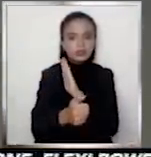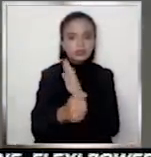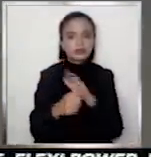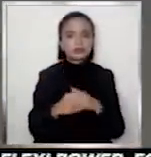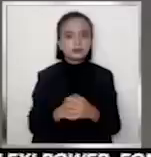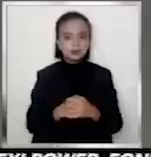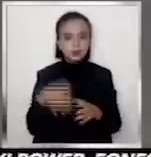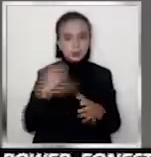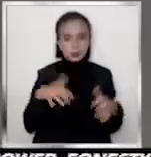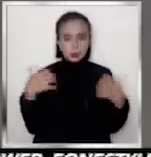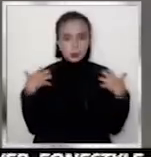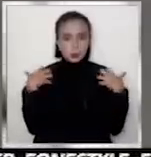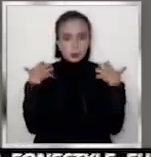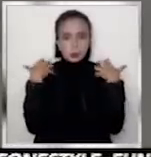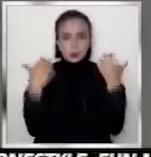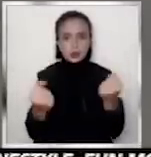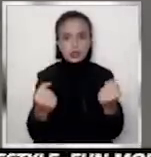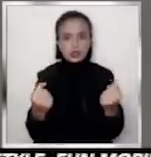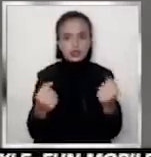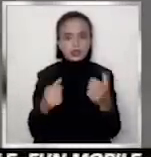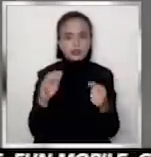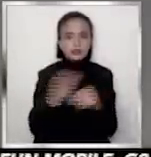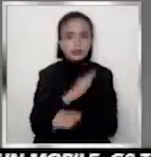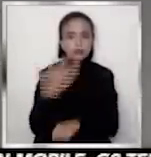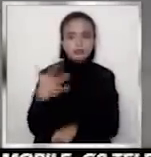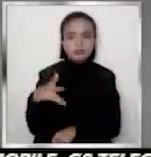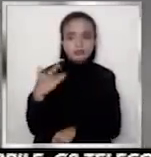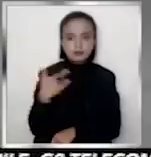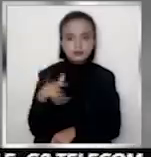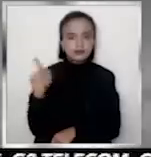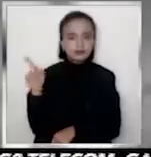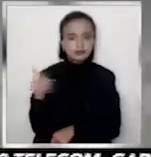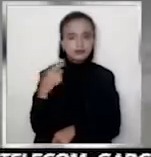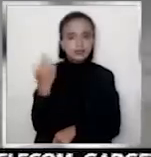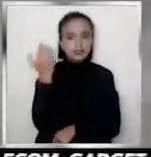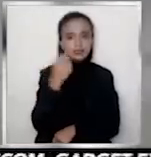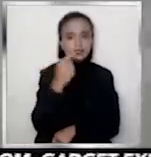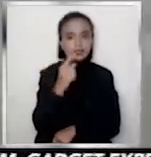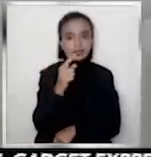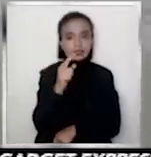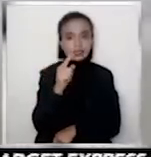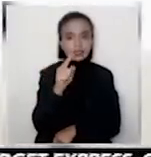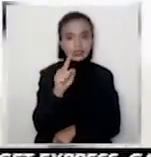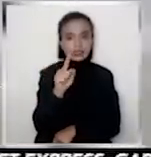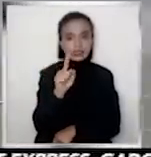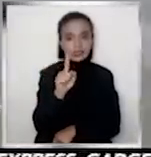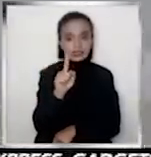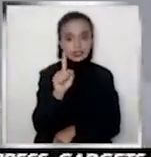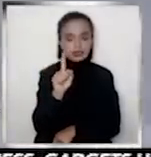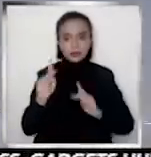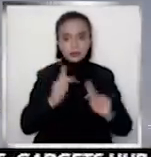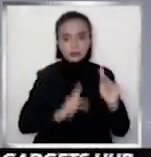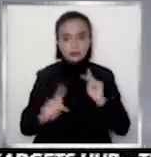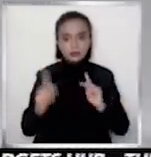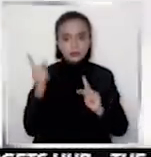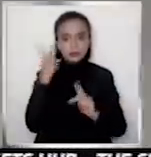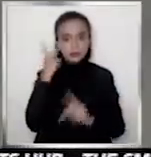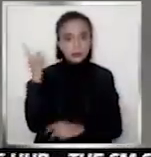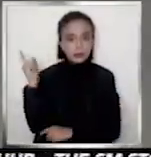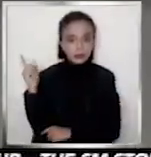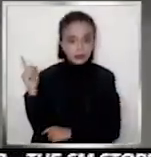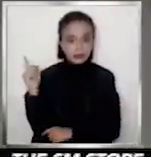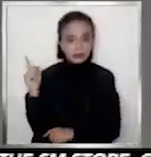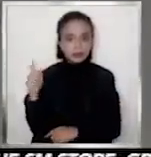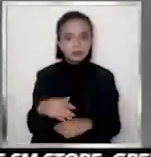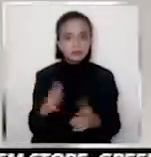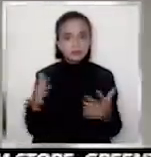at puno ng passion ang kanyang naging skating solo number performing, his flying camel spin to split spin combination,